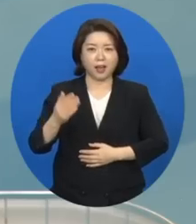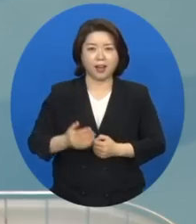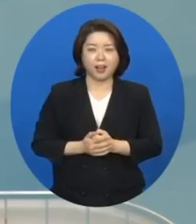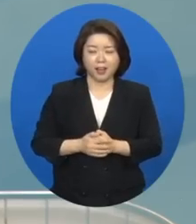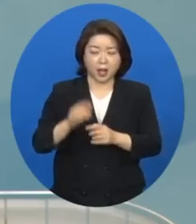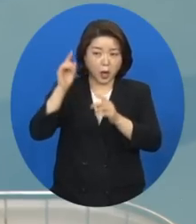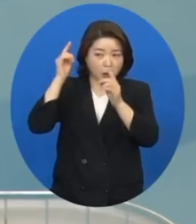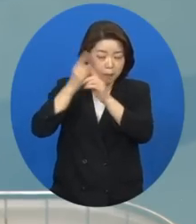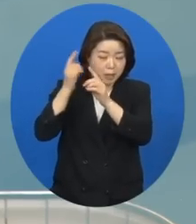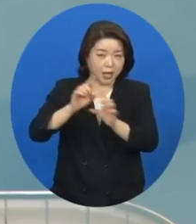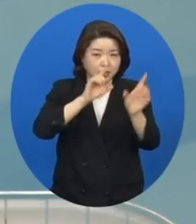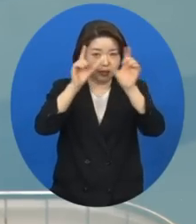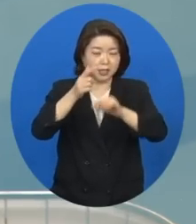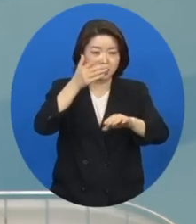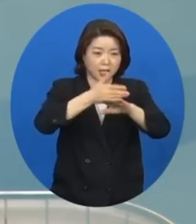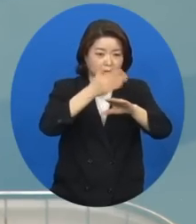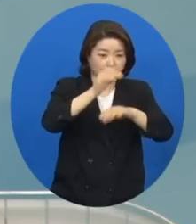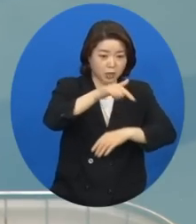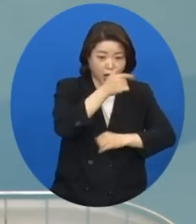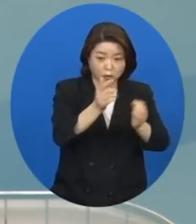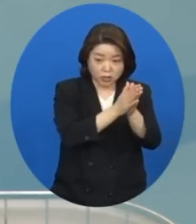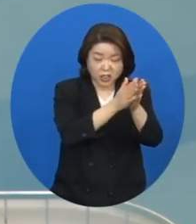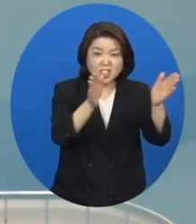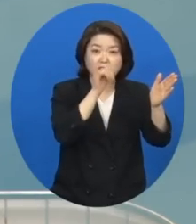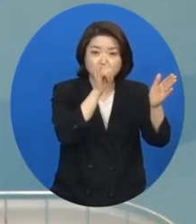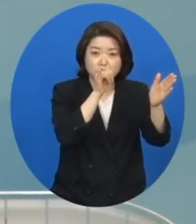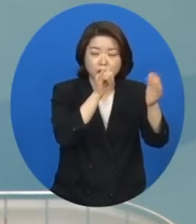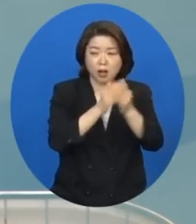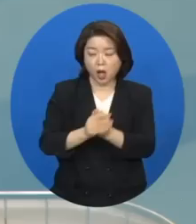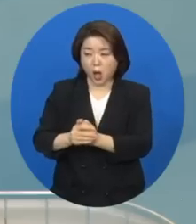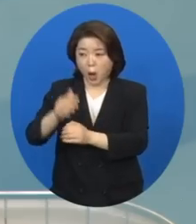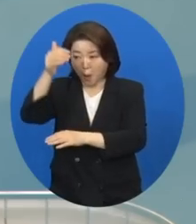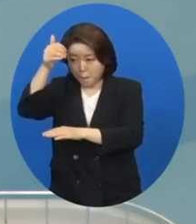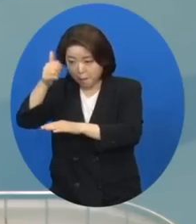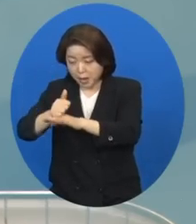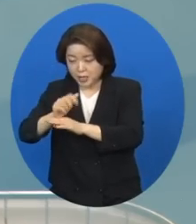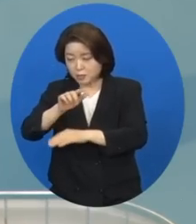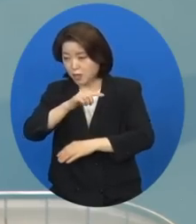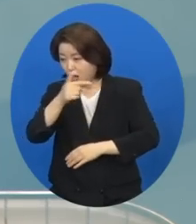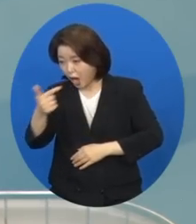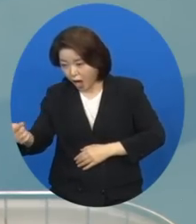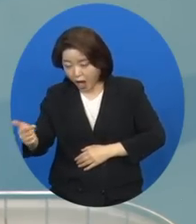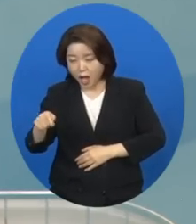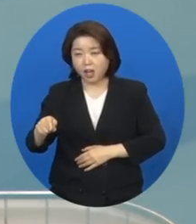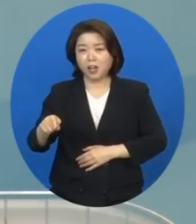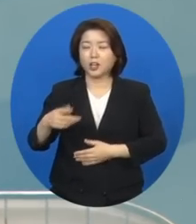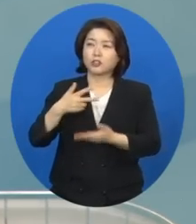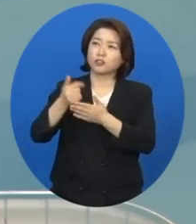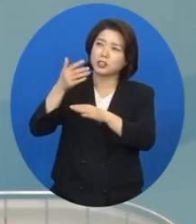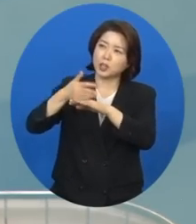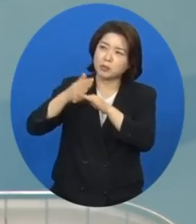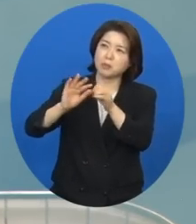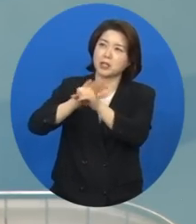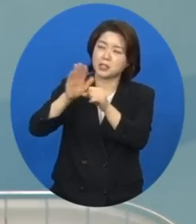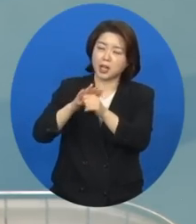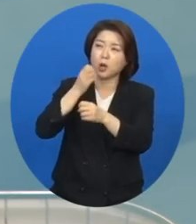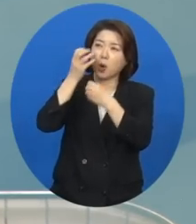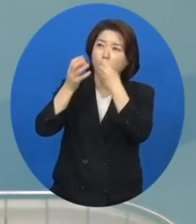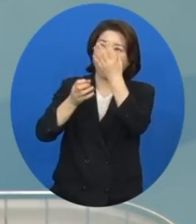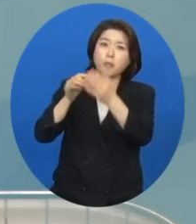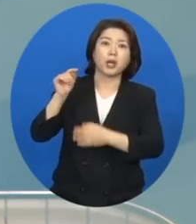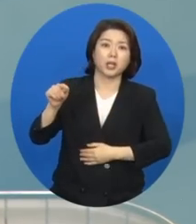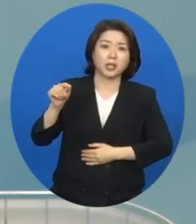살면서 감사로 하루를 시작했는데 마칠 때 주님 감사합니다, 주님 사랑합니다